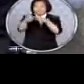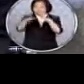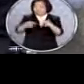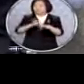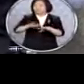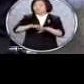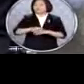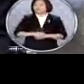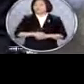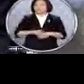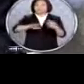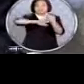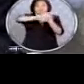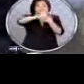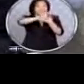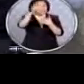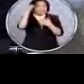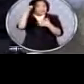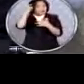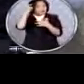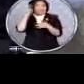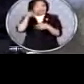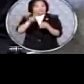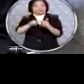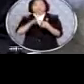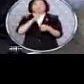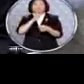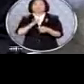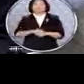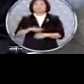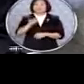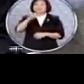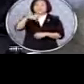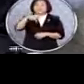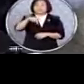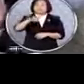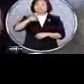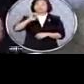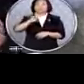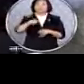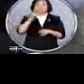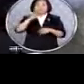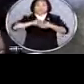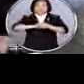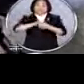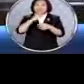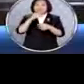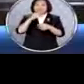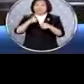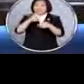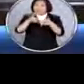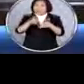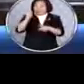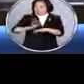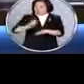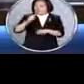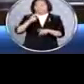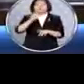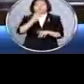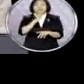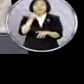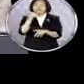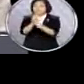国家其实也是看重这一点。所以我们为什么说 ECFA 不是万灵丹，但是是维他命，能够帮助我们连接亚太。谢